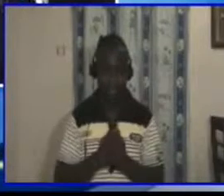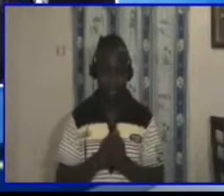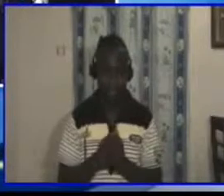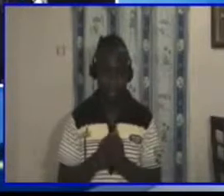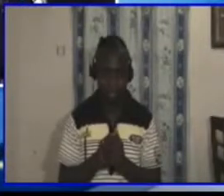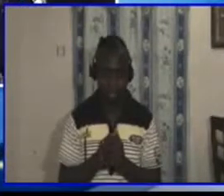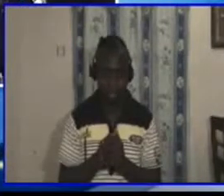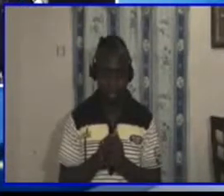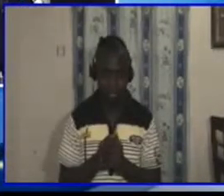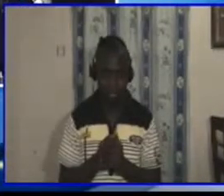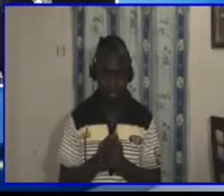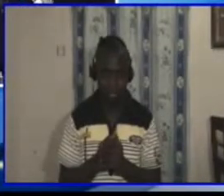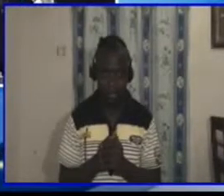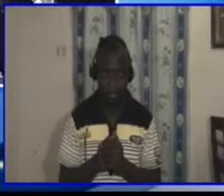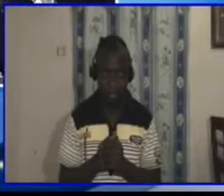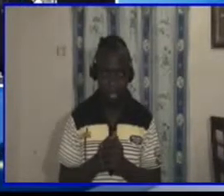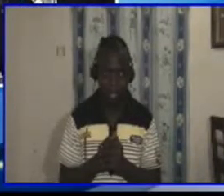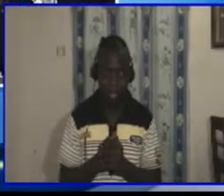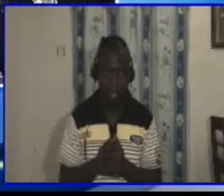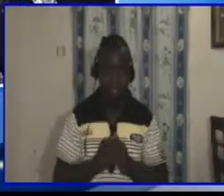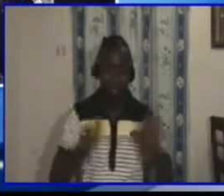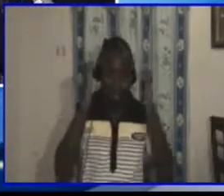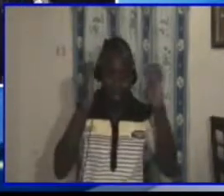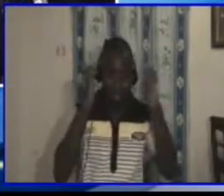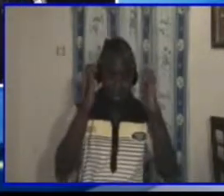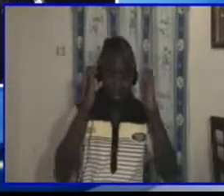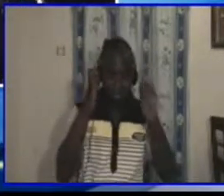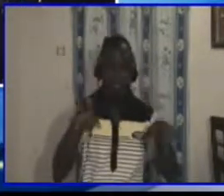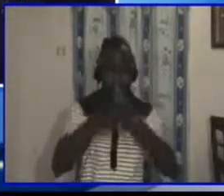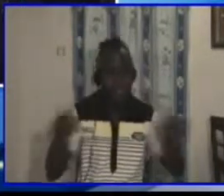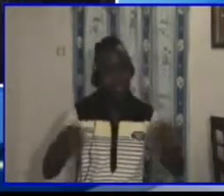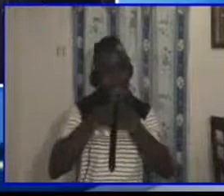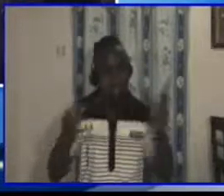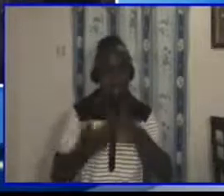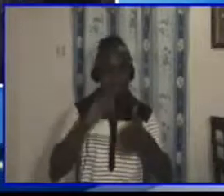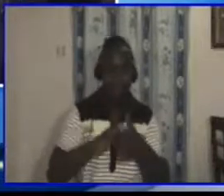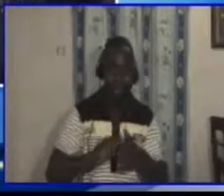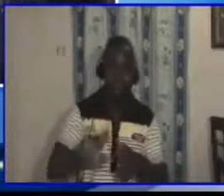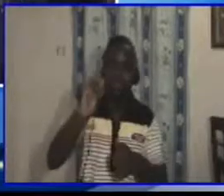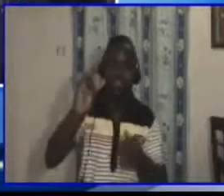e preparatevi per la seconda venuta di cristo